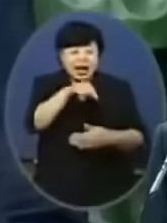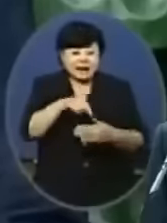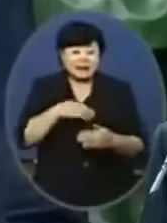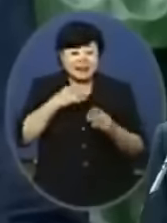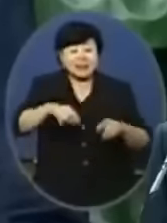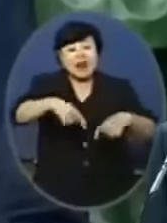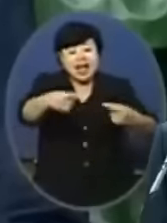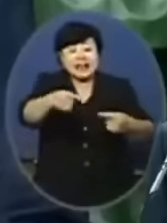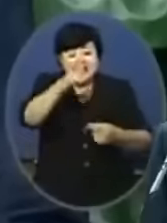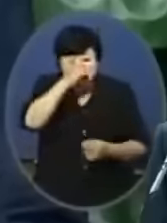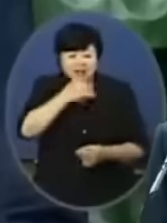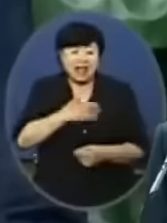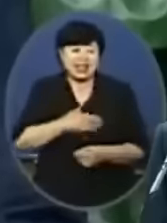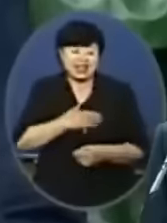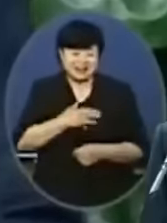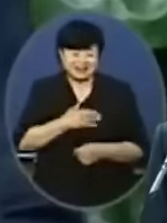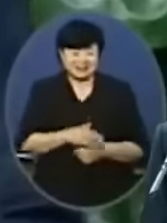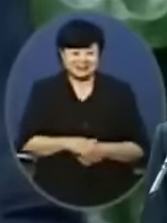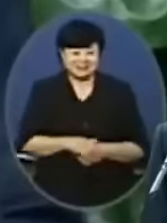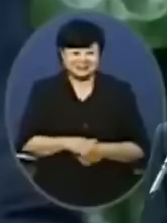내가 너 안에 있는 것을 너희가 알리라.